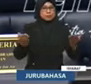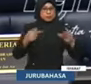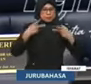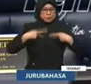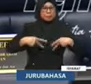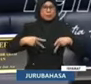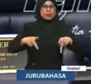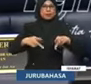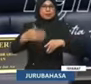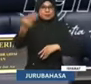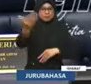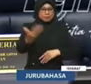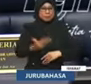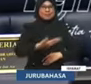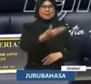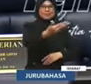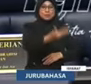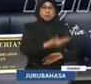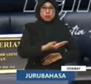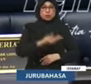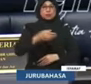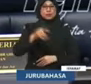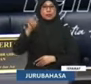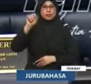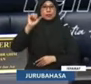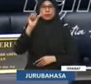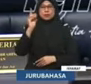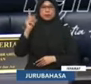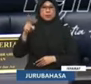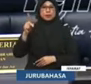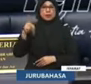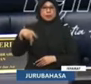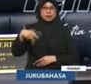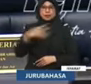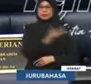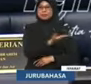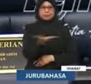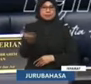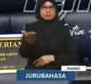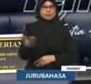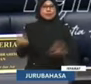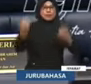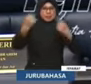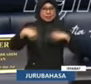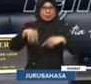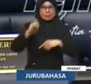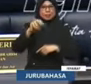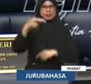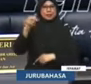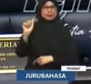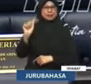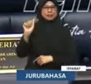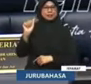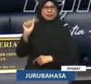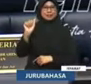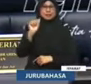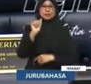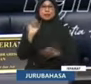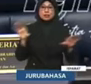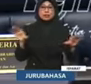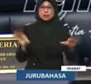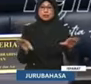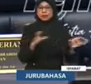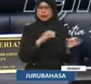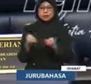saya mengambil kesempatan ini untuk menjemput dan seri yang dipertua dan semua oleh dewan untuk hadir ke mahal 20 2022 yang akan diadakan pada